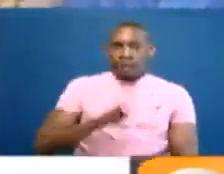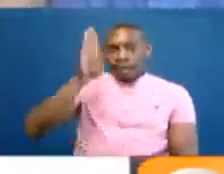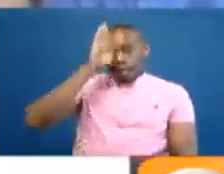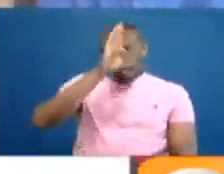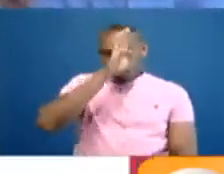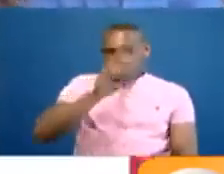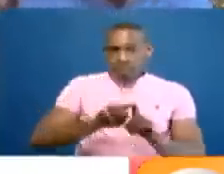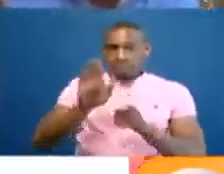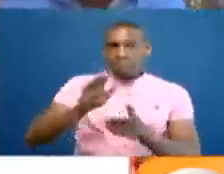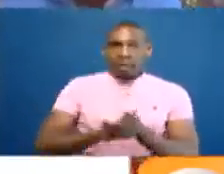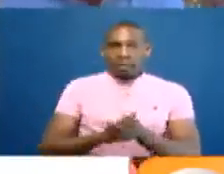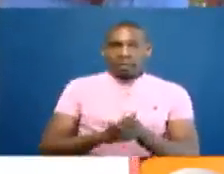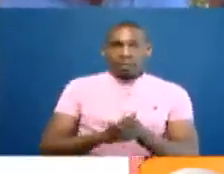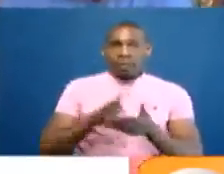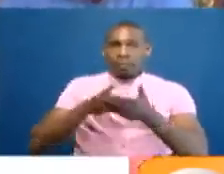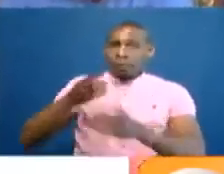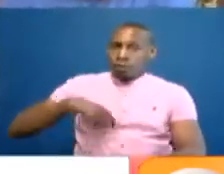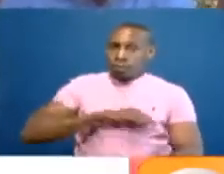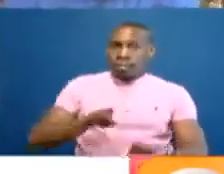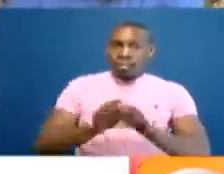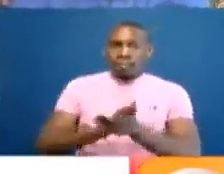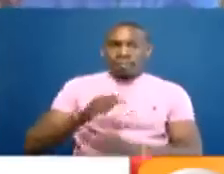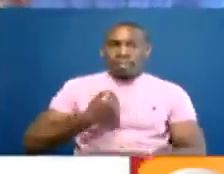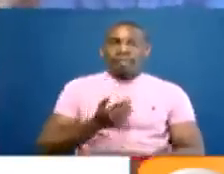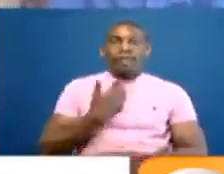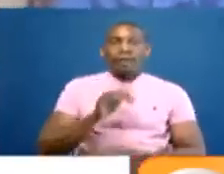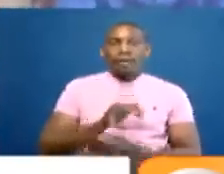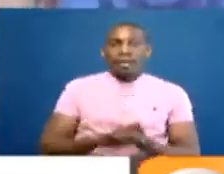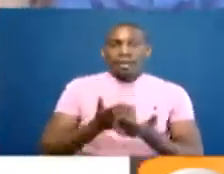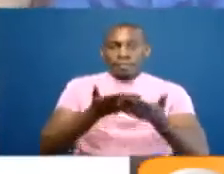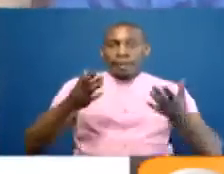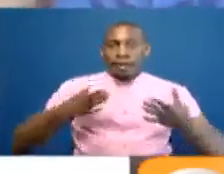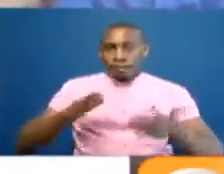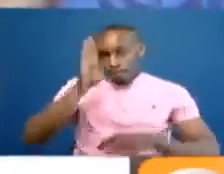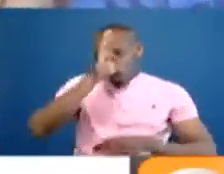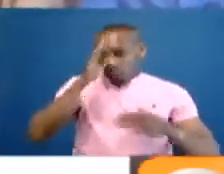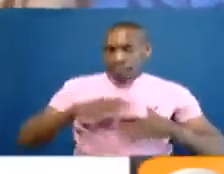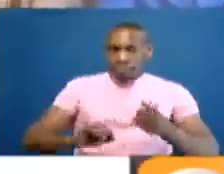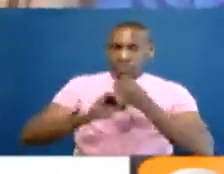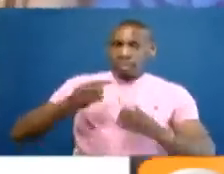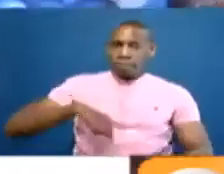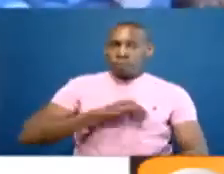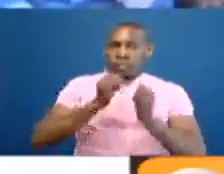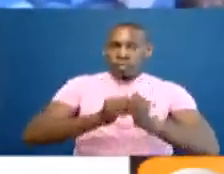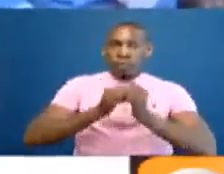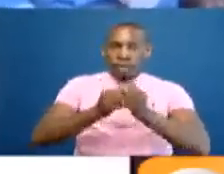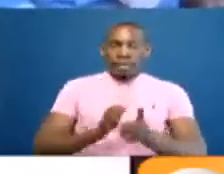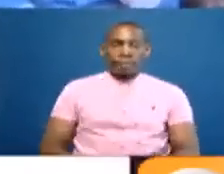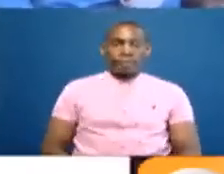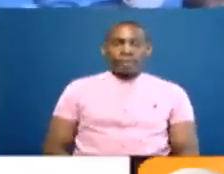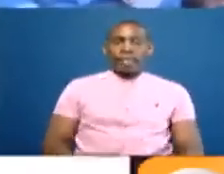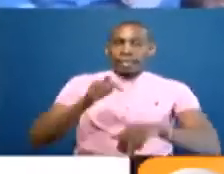Bungoma mnakurudisha nyuma. Na mimi nataka nyinyi wa Bungoma mtembee na sisi pamoja.